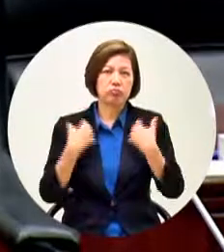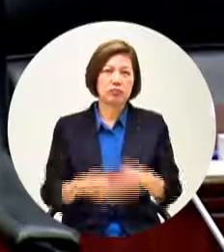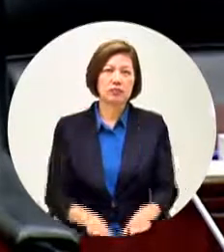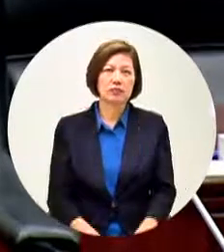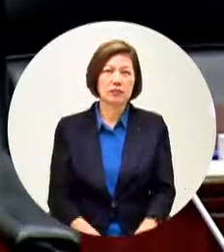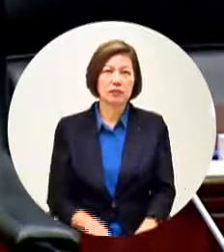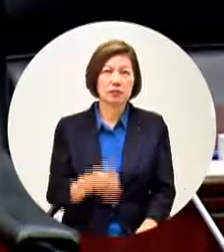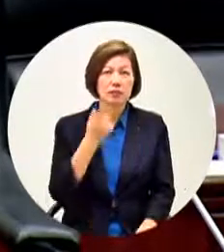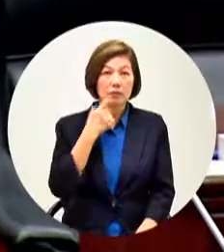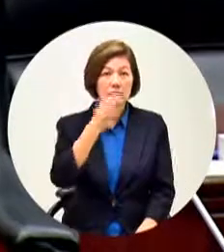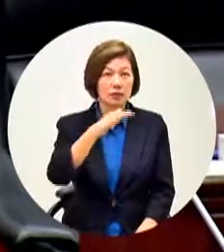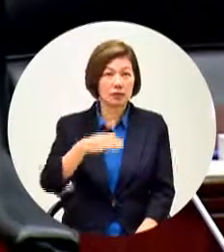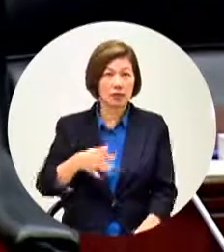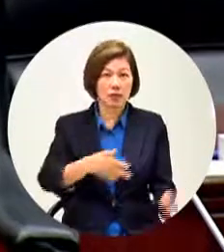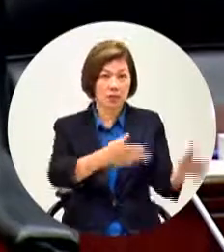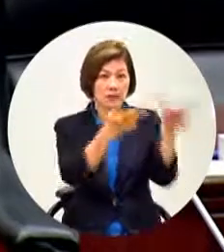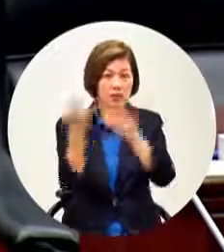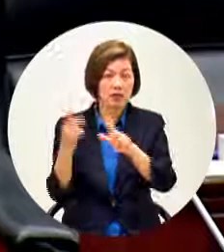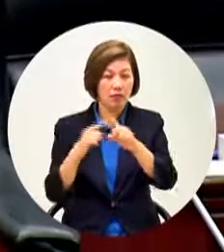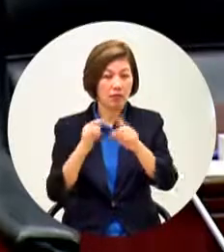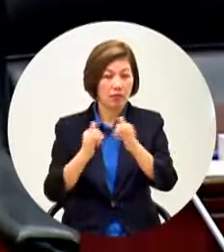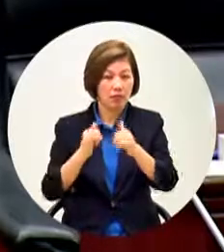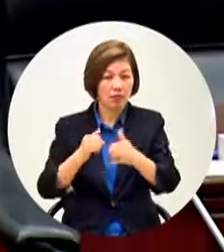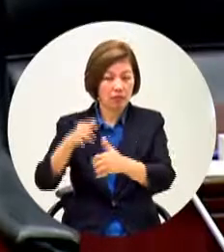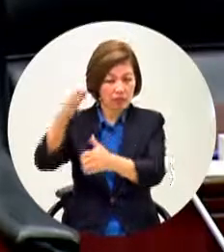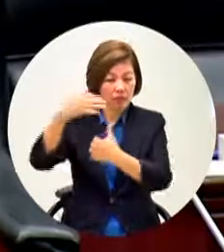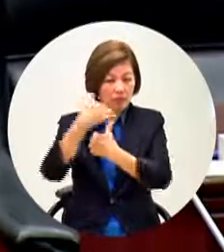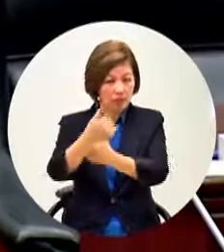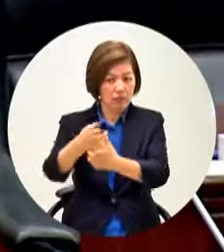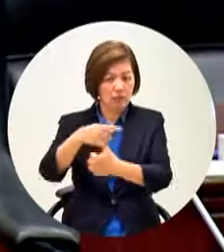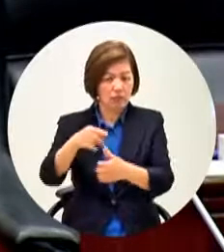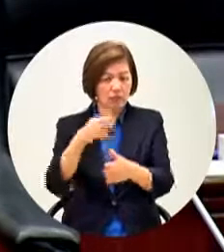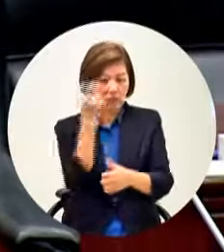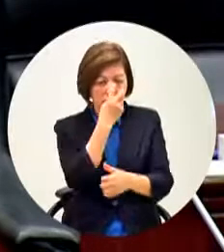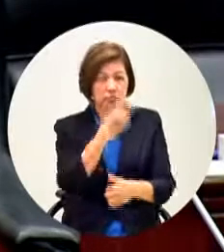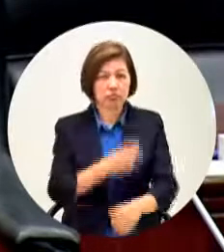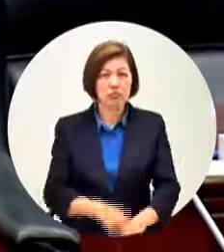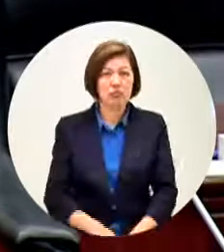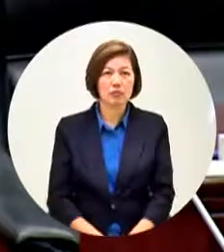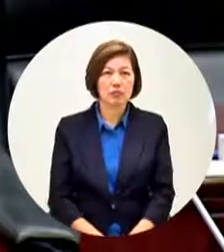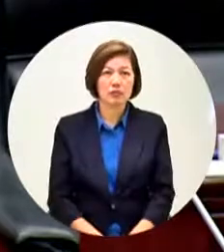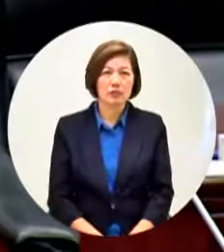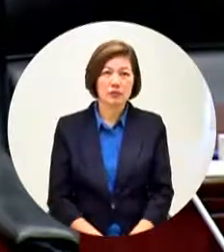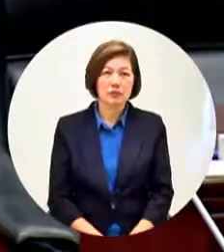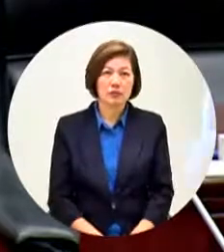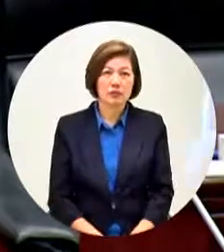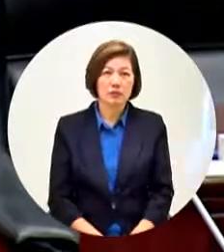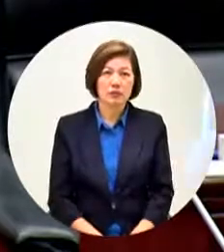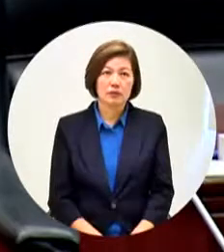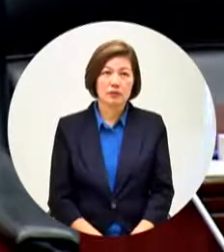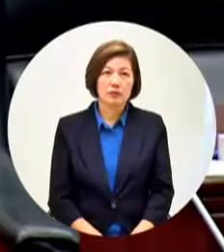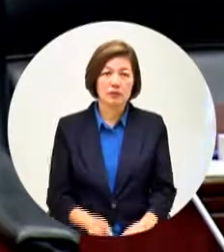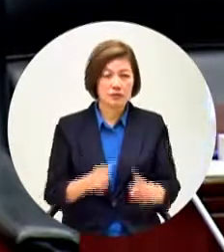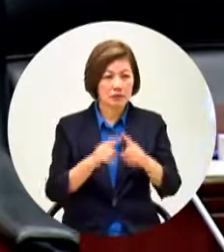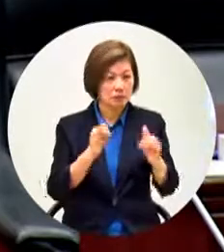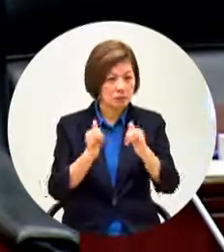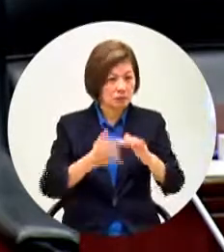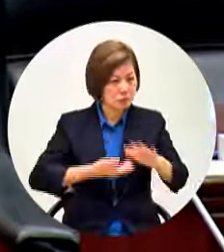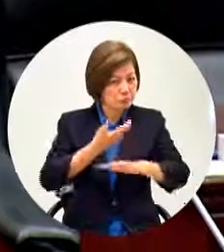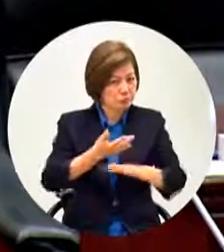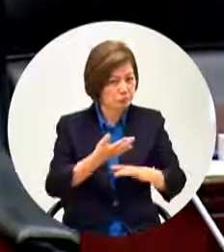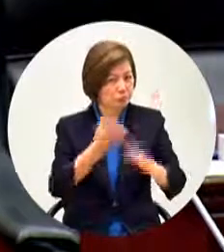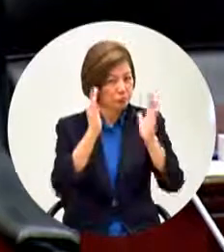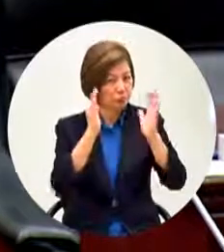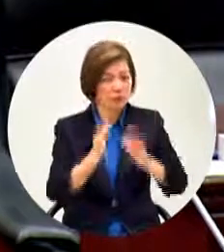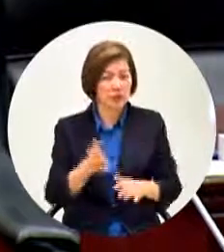吼、哦、啊民众有叫我去看，讲即、這个 这民众真啊足热心啊！伊讲自做